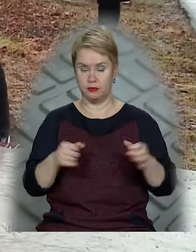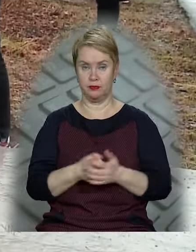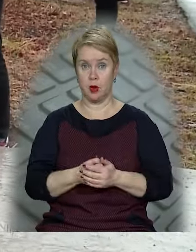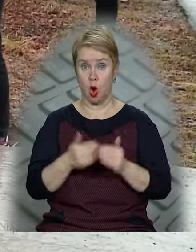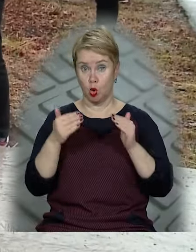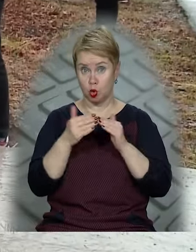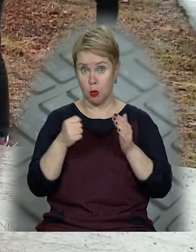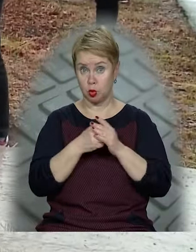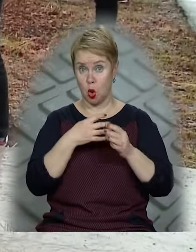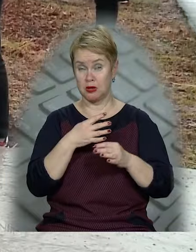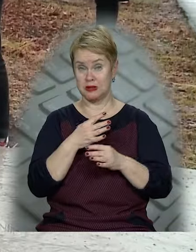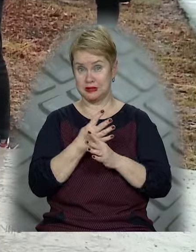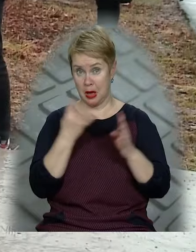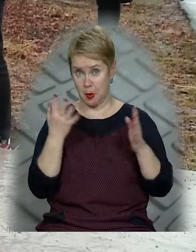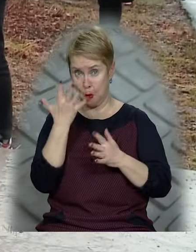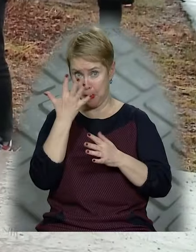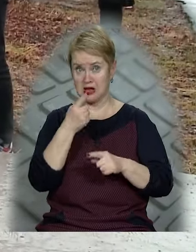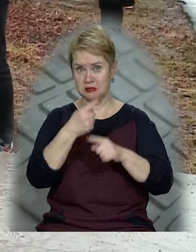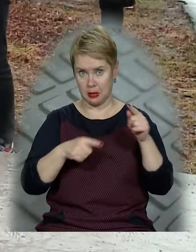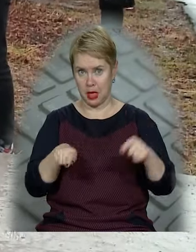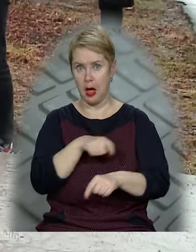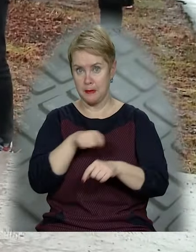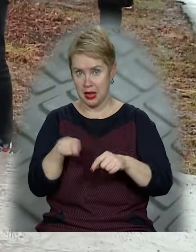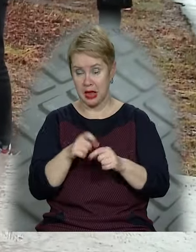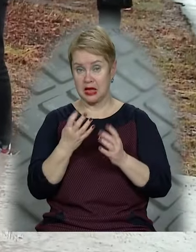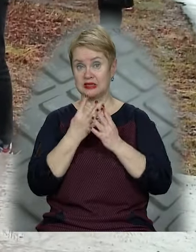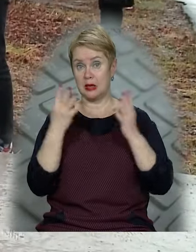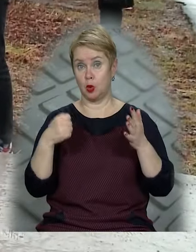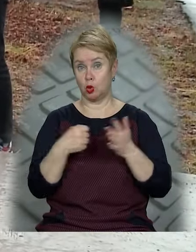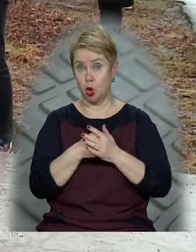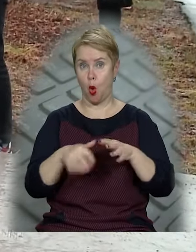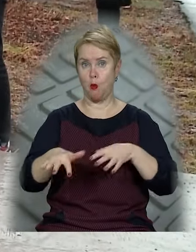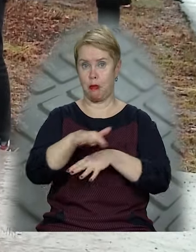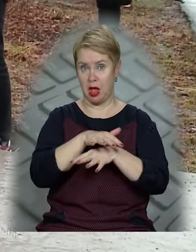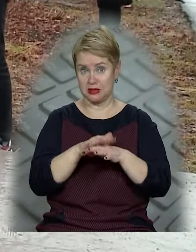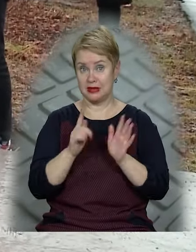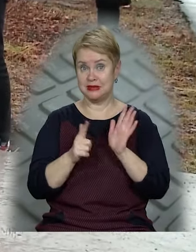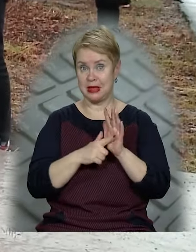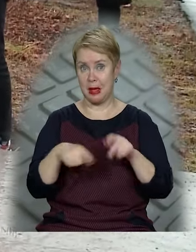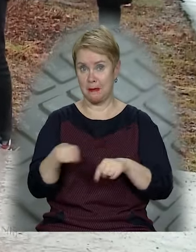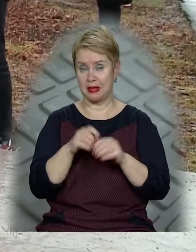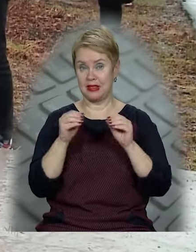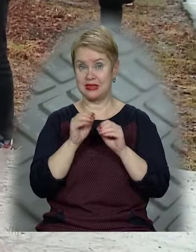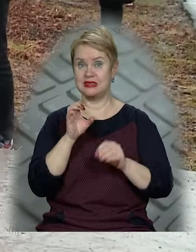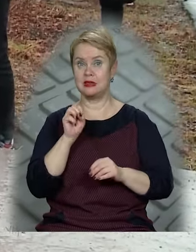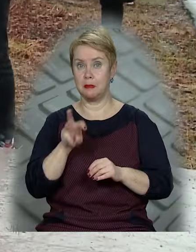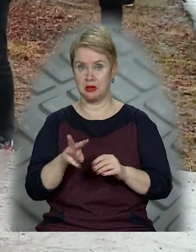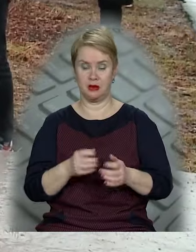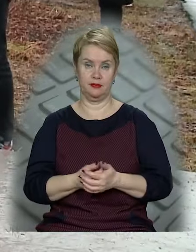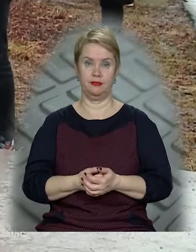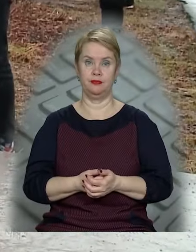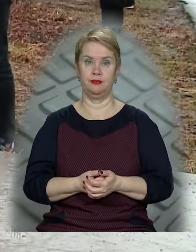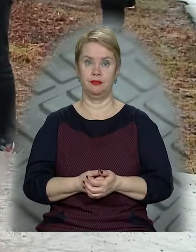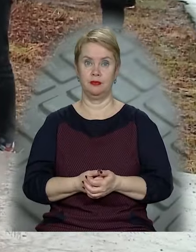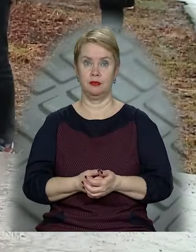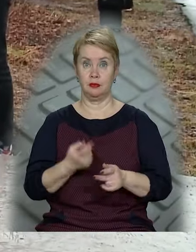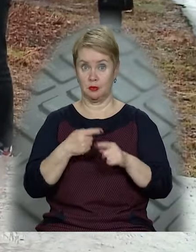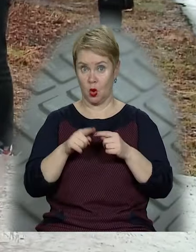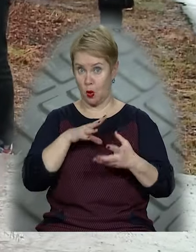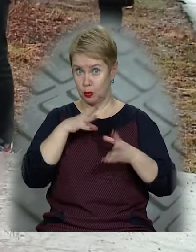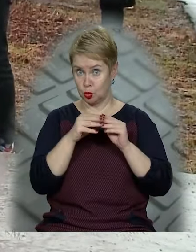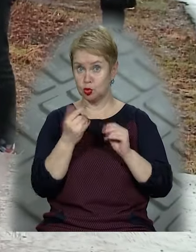дому до забору 5,5 метрів, від забору до площадки 7 метрів 10 сантиметрів. Тобто, по